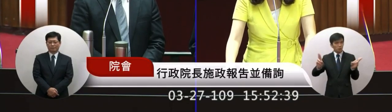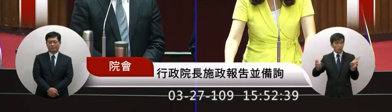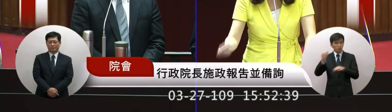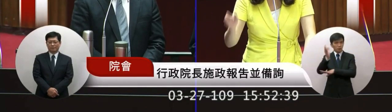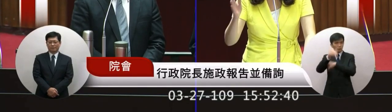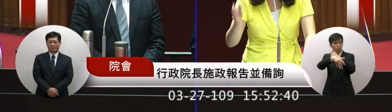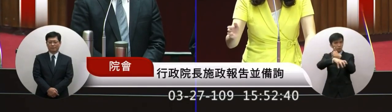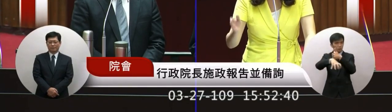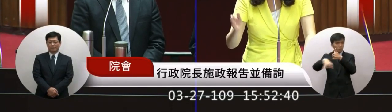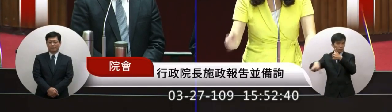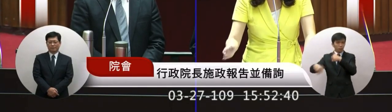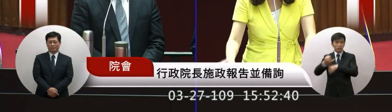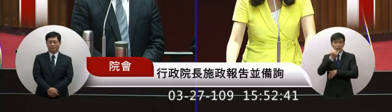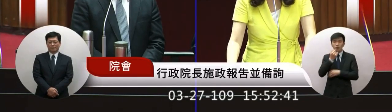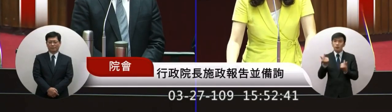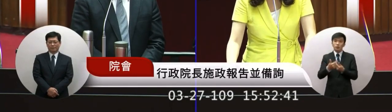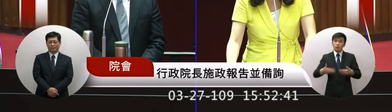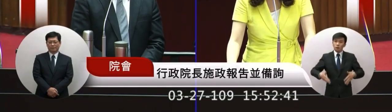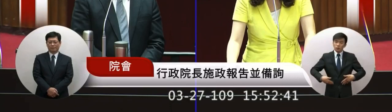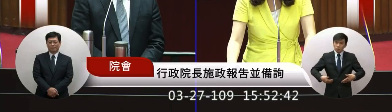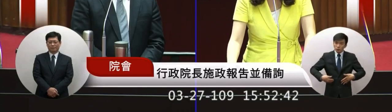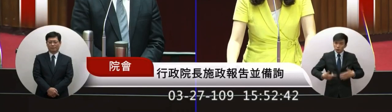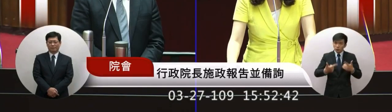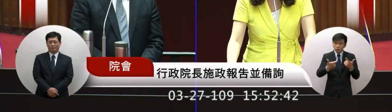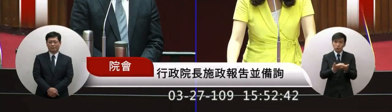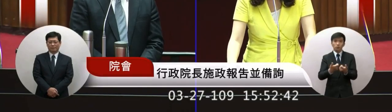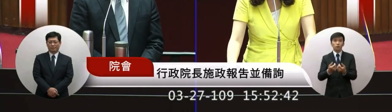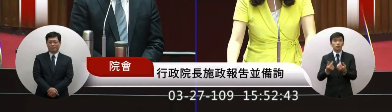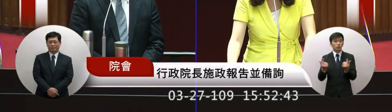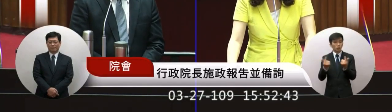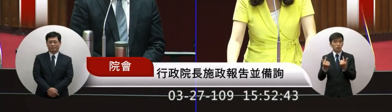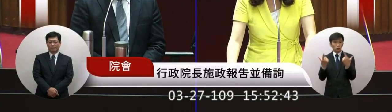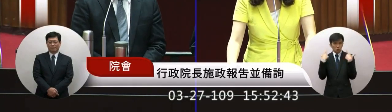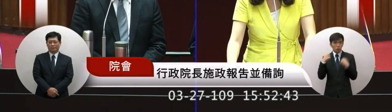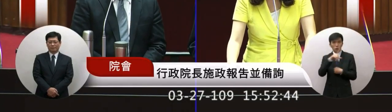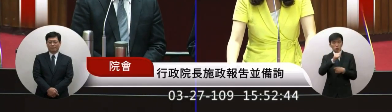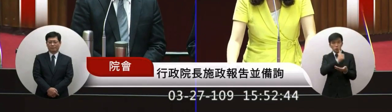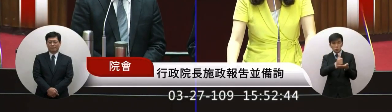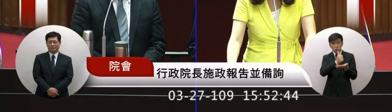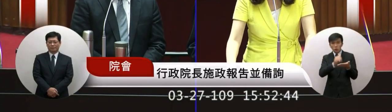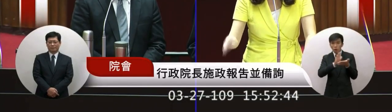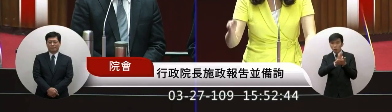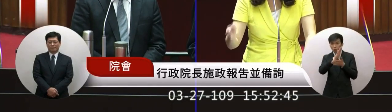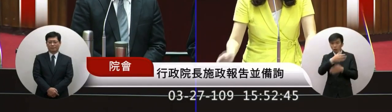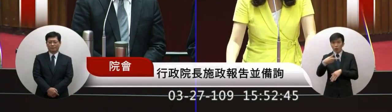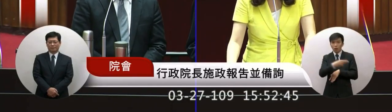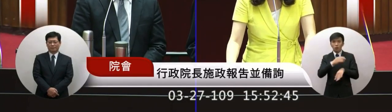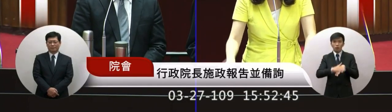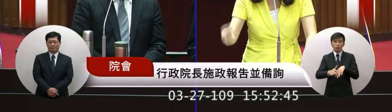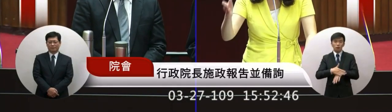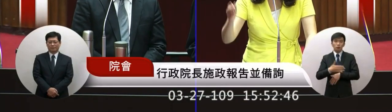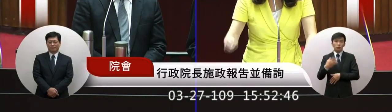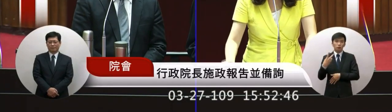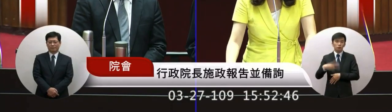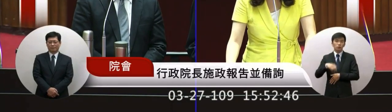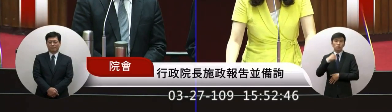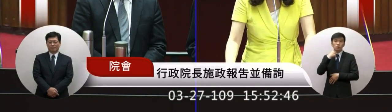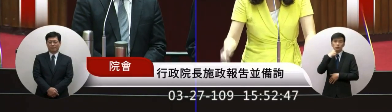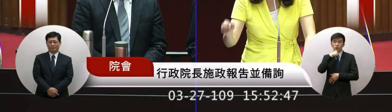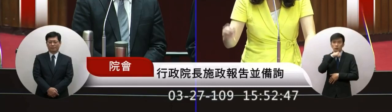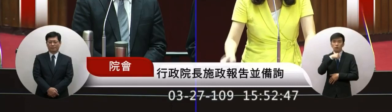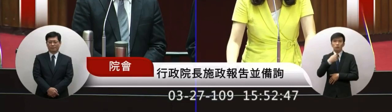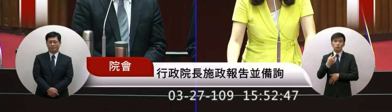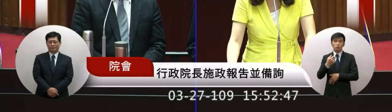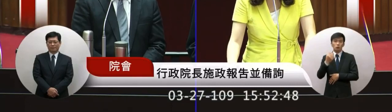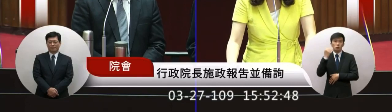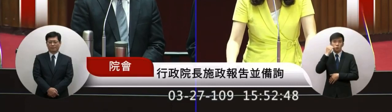会，不只是紧急的应变，包括很多的原物料未来会不会短缺，对于台湾刚刚也有委员